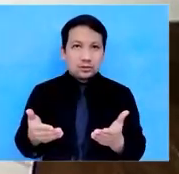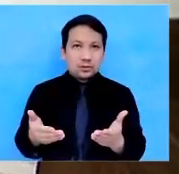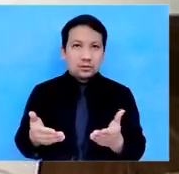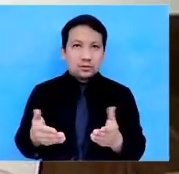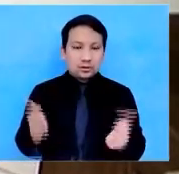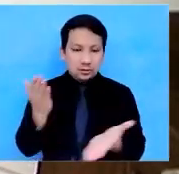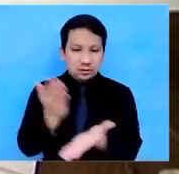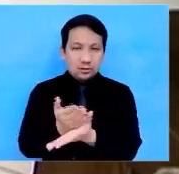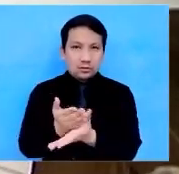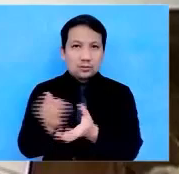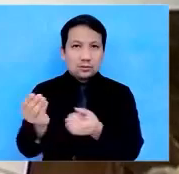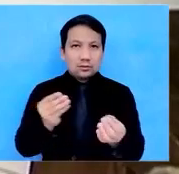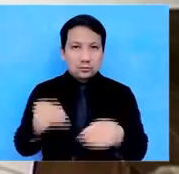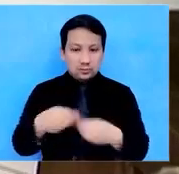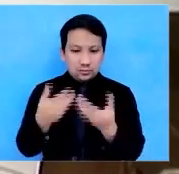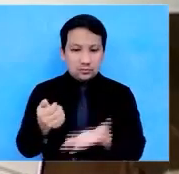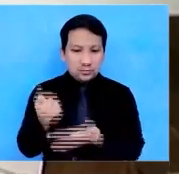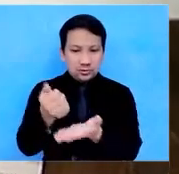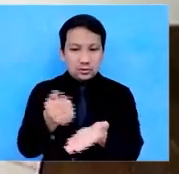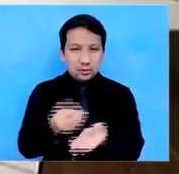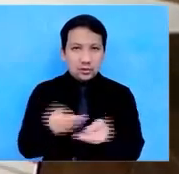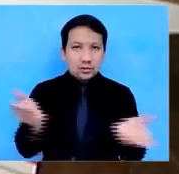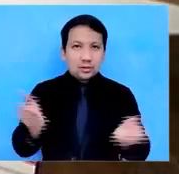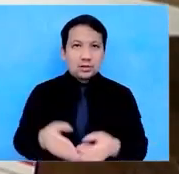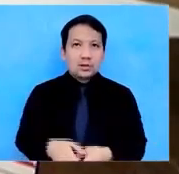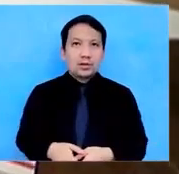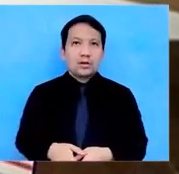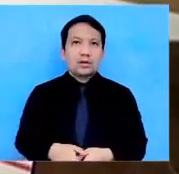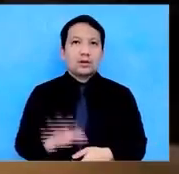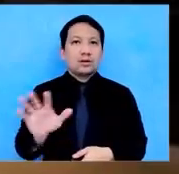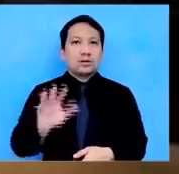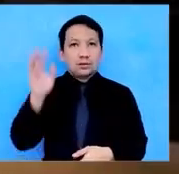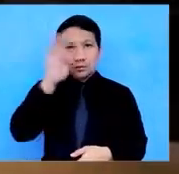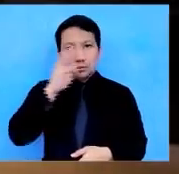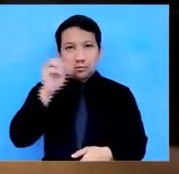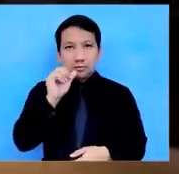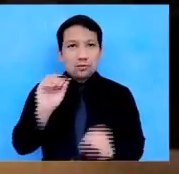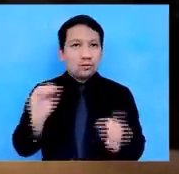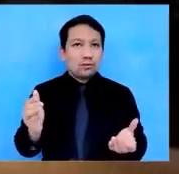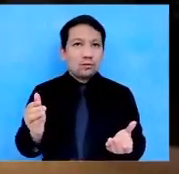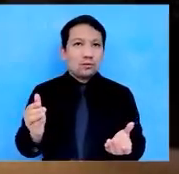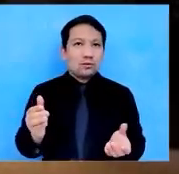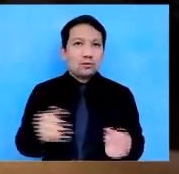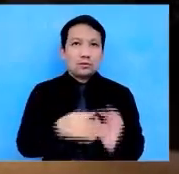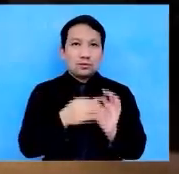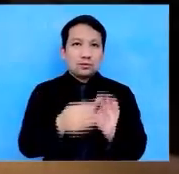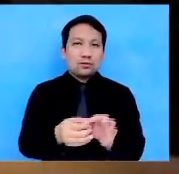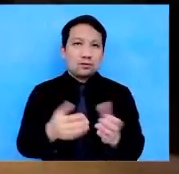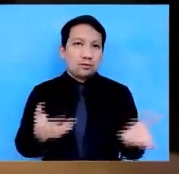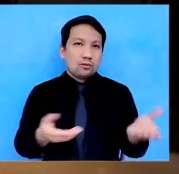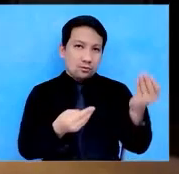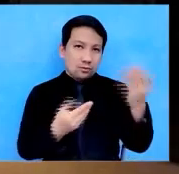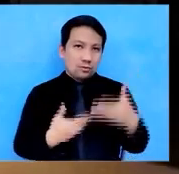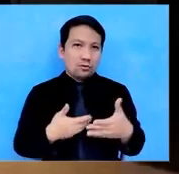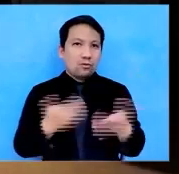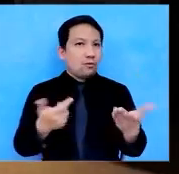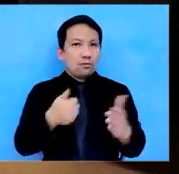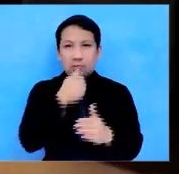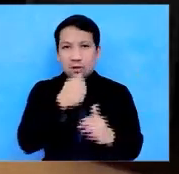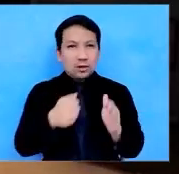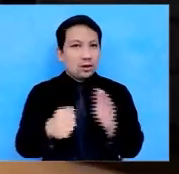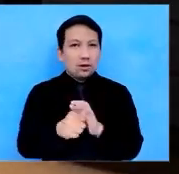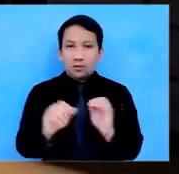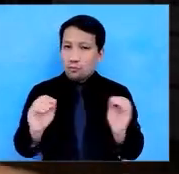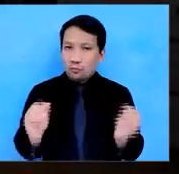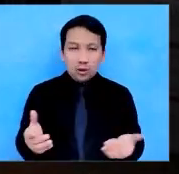itinigin muna ang pagbibigay ng ayuda. Hindi kami mapakali kahit wala naman sana kaming mga tinatago, wala naman